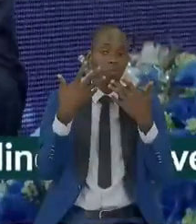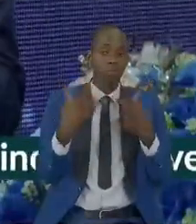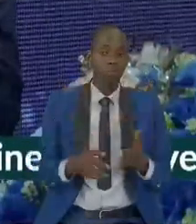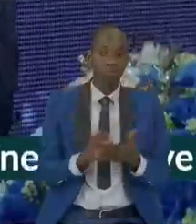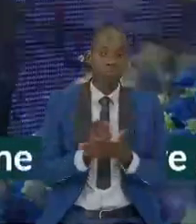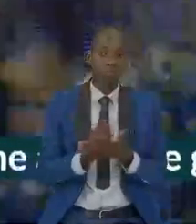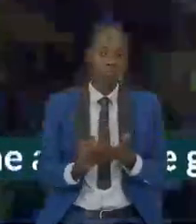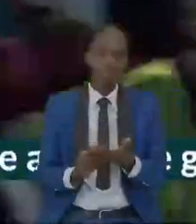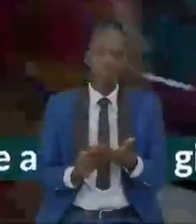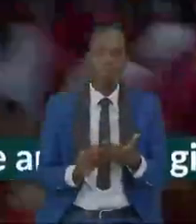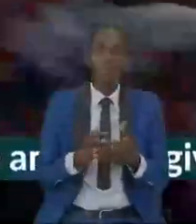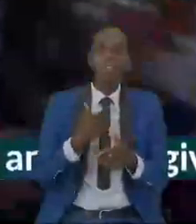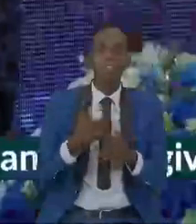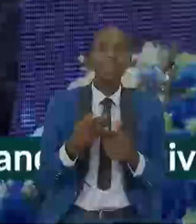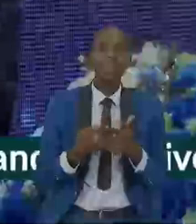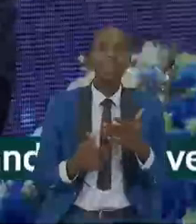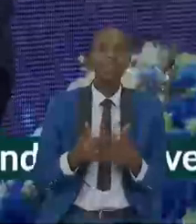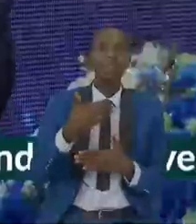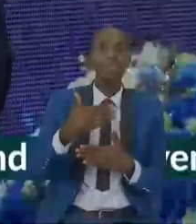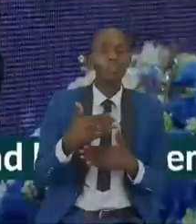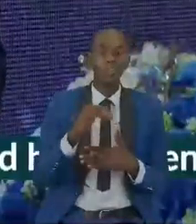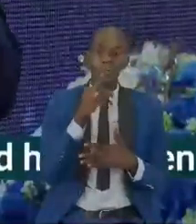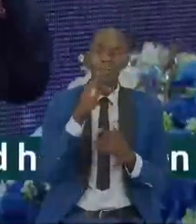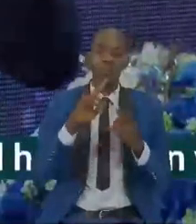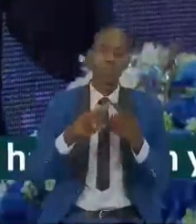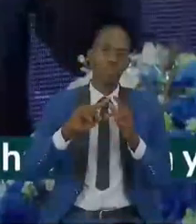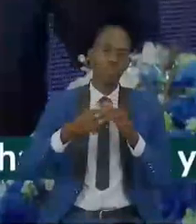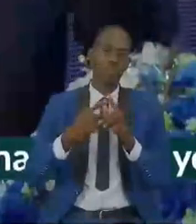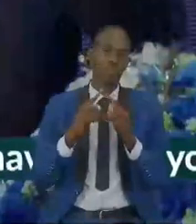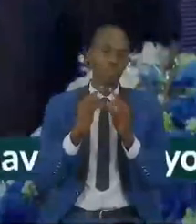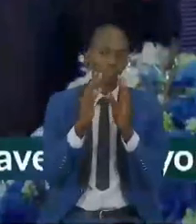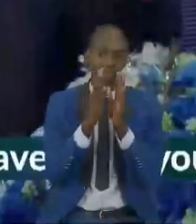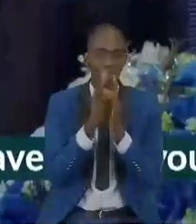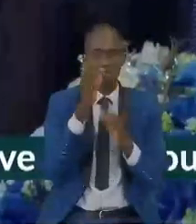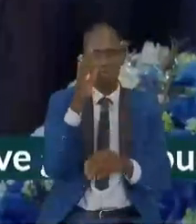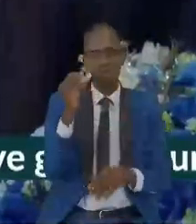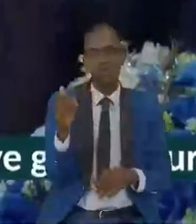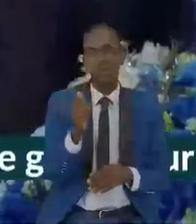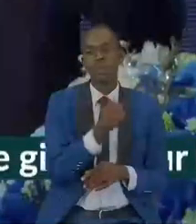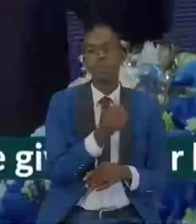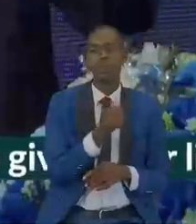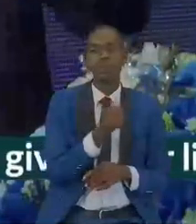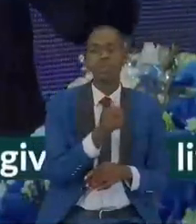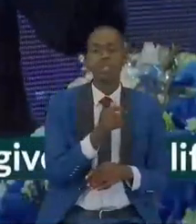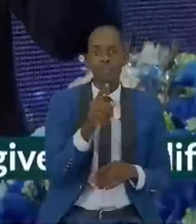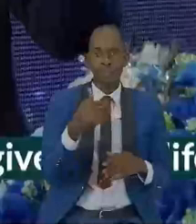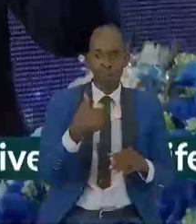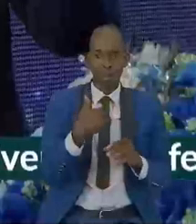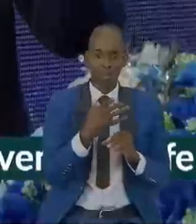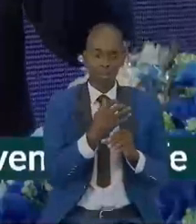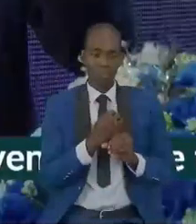les coordonnées de chaque converti. Que personne ne soit négligé.